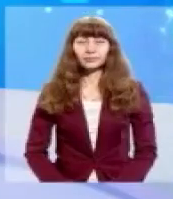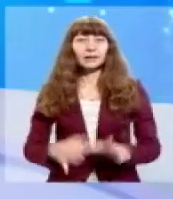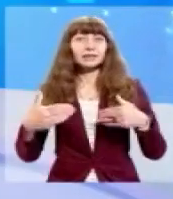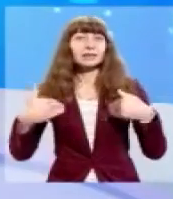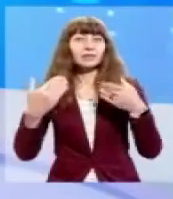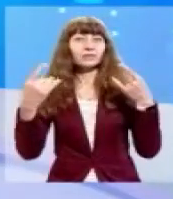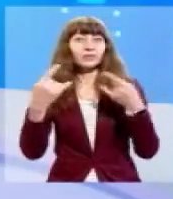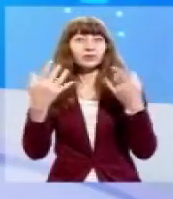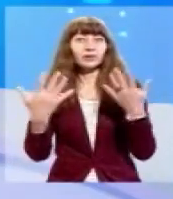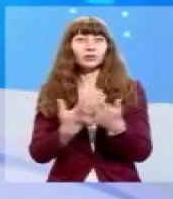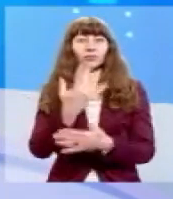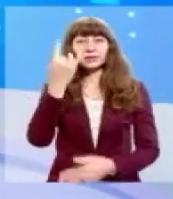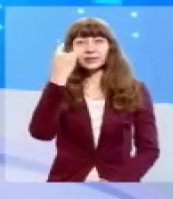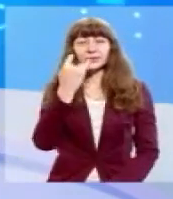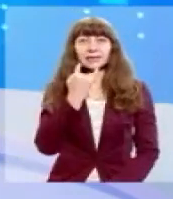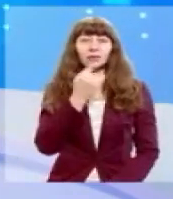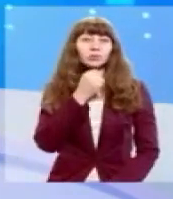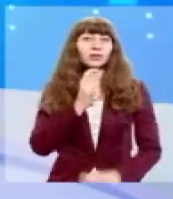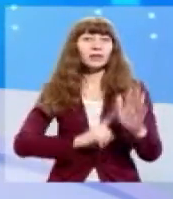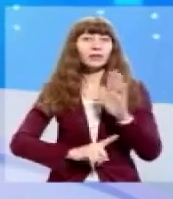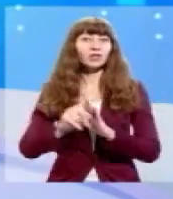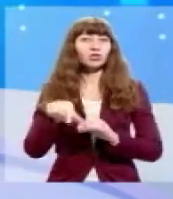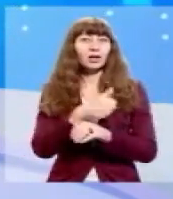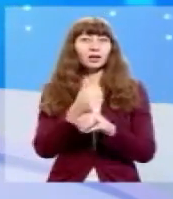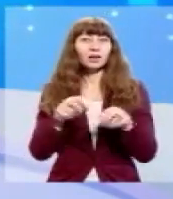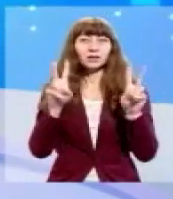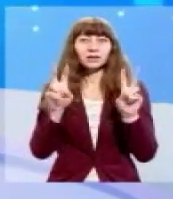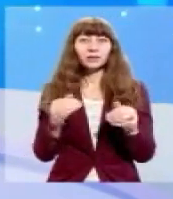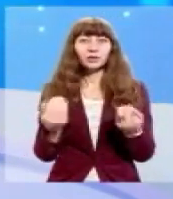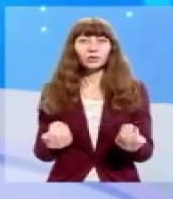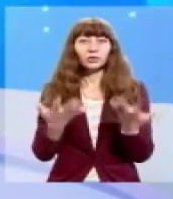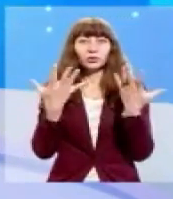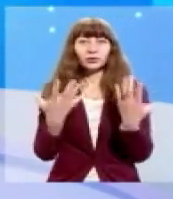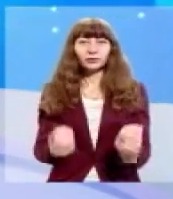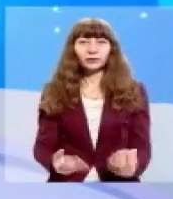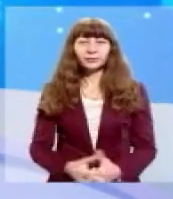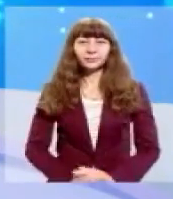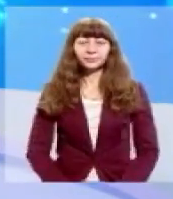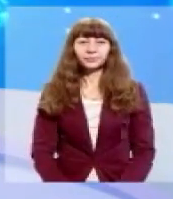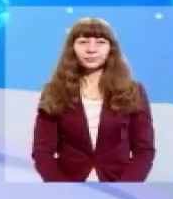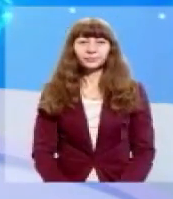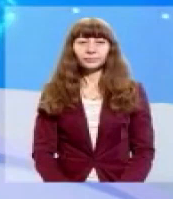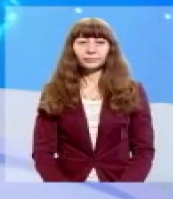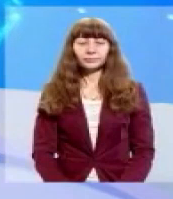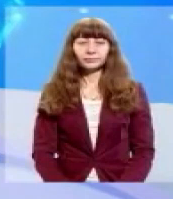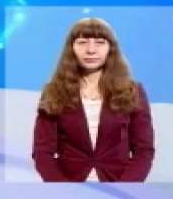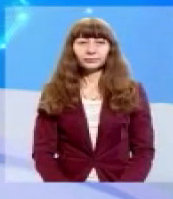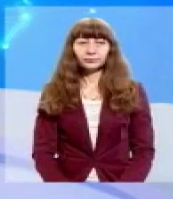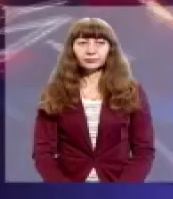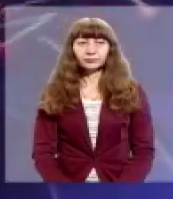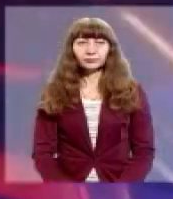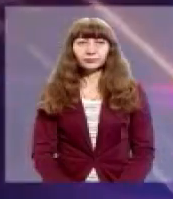Ассаламу алейкум. Эфирде Арка Ахпарат. Тізгінде Оразғали Амангелдолы, Сурды Дармада, Светлана Сесарская. Бүгінгі жаңалықтарға қысқа донысқа